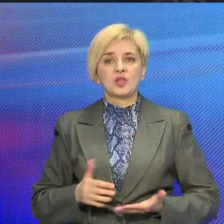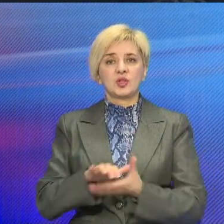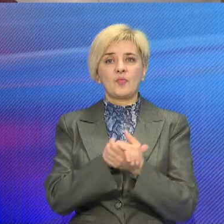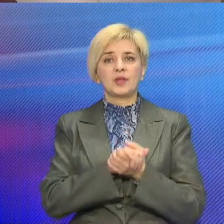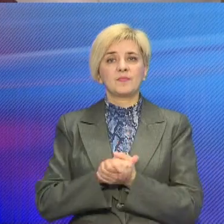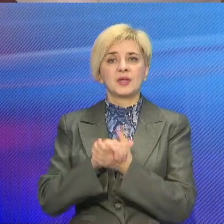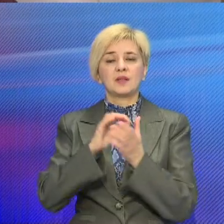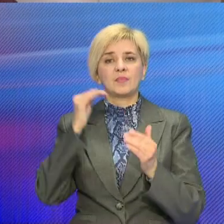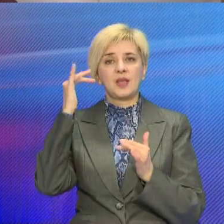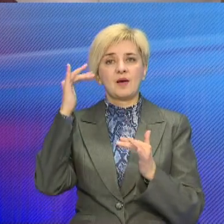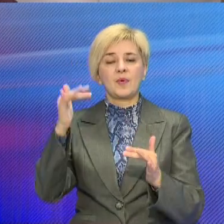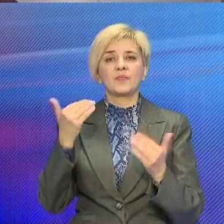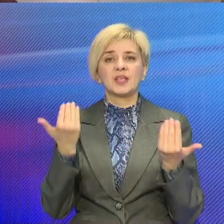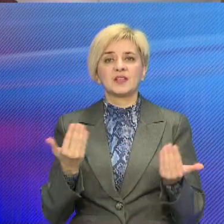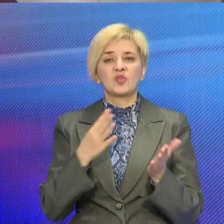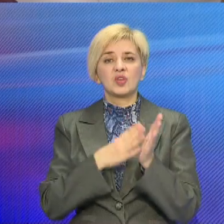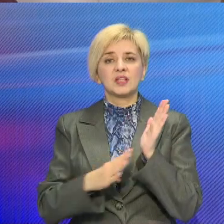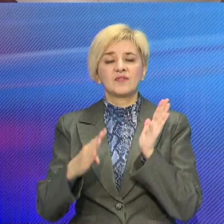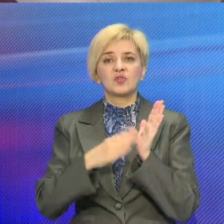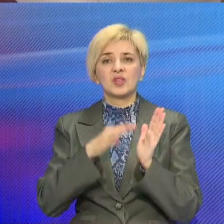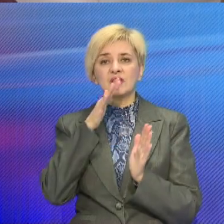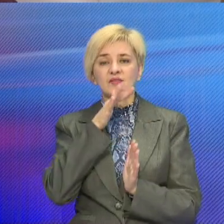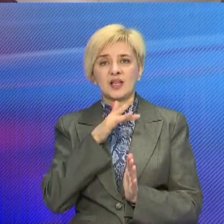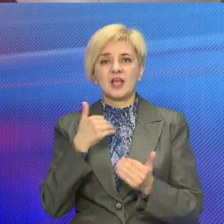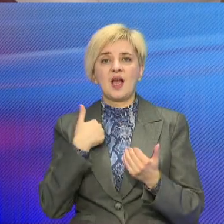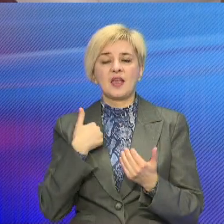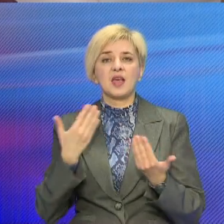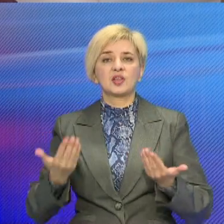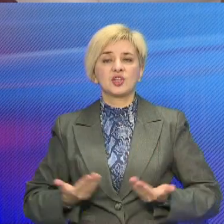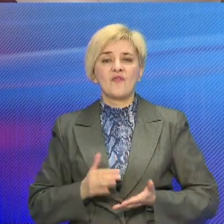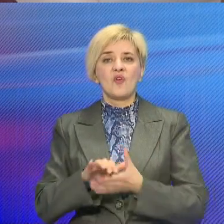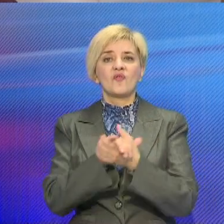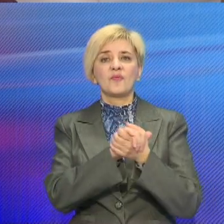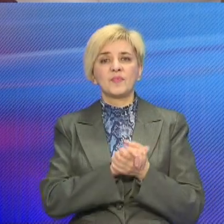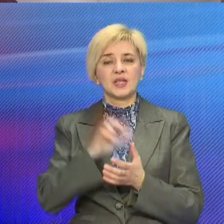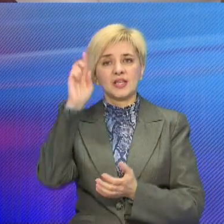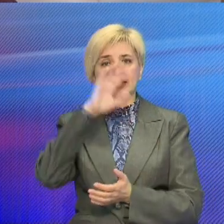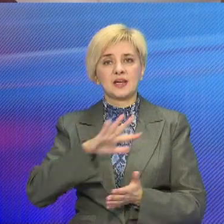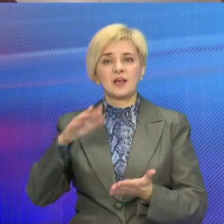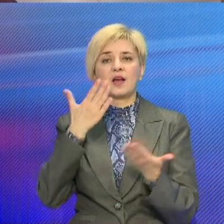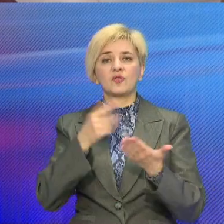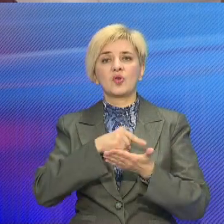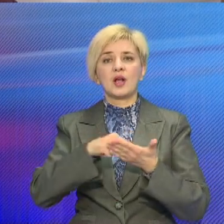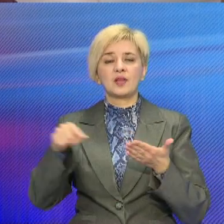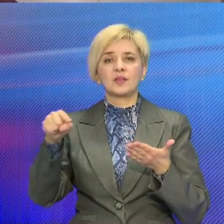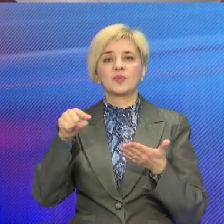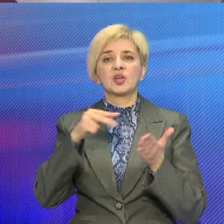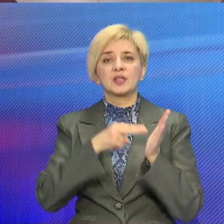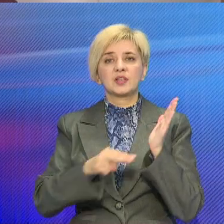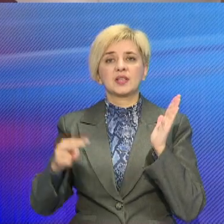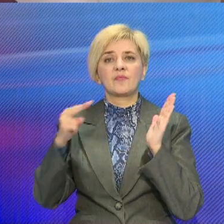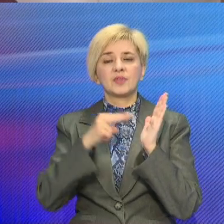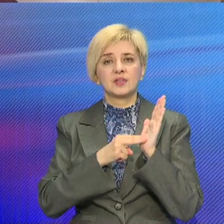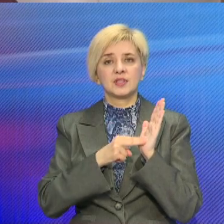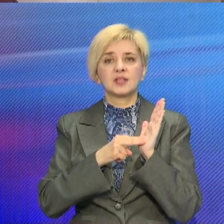небом. Сегодня 99 лет, а я живу в мирной стране, которая отмечает